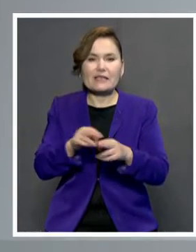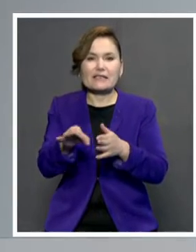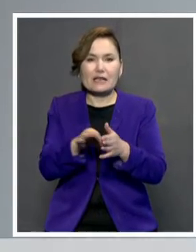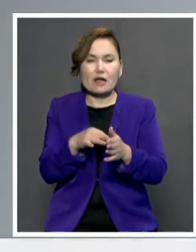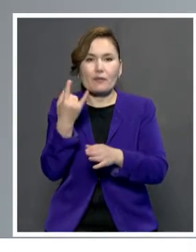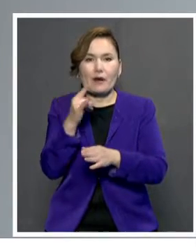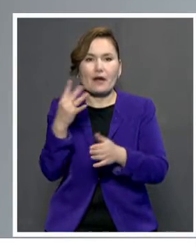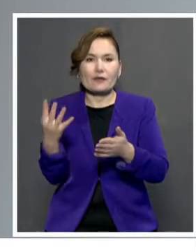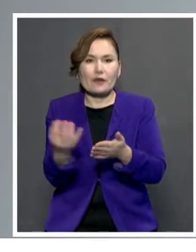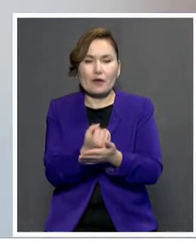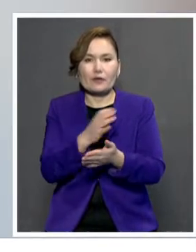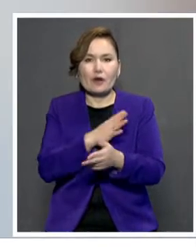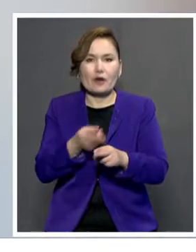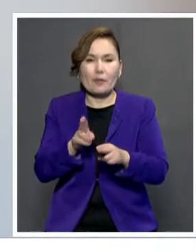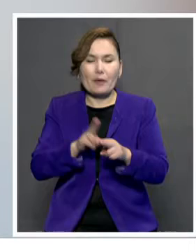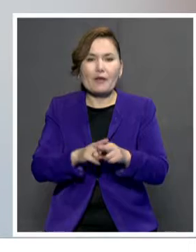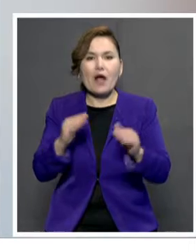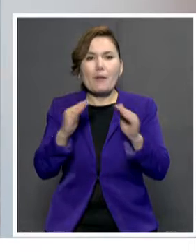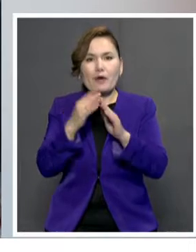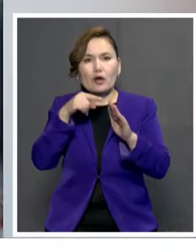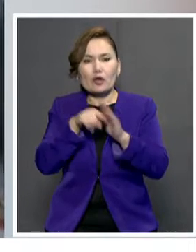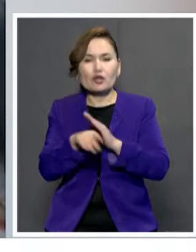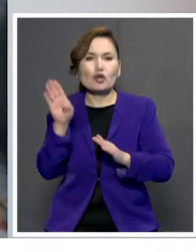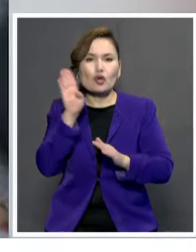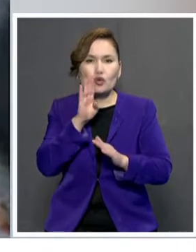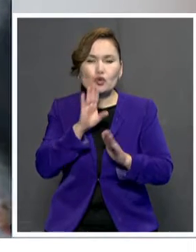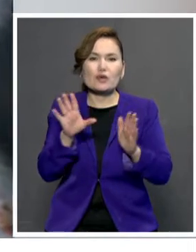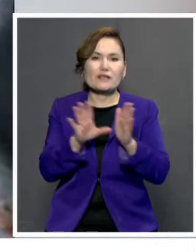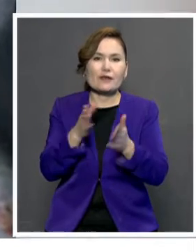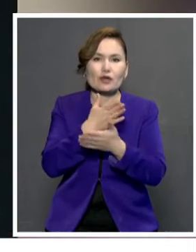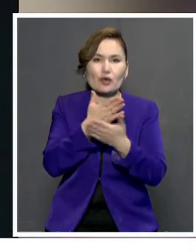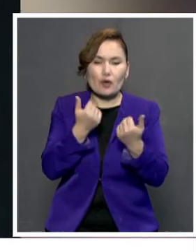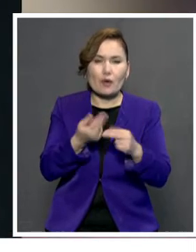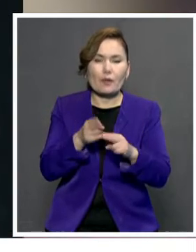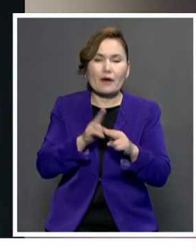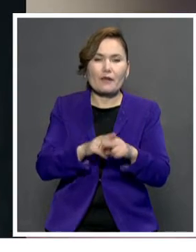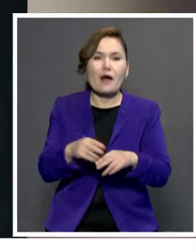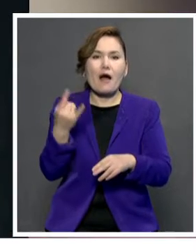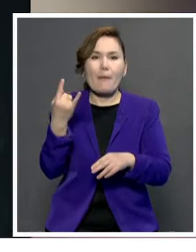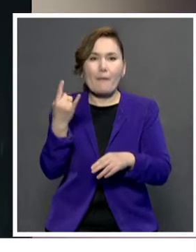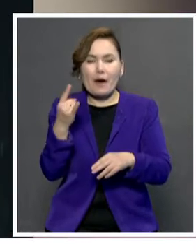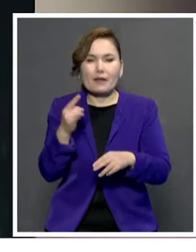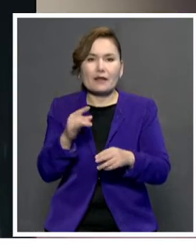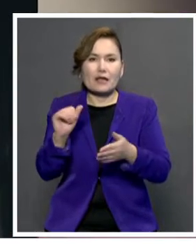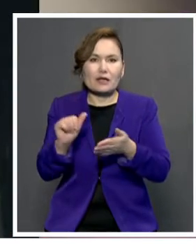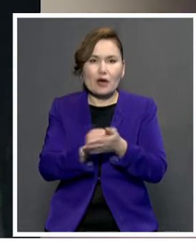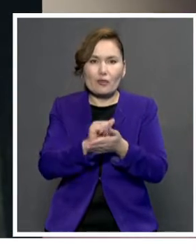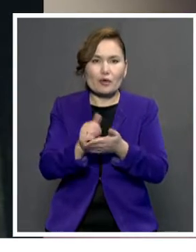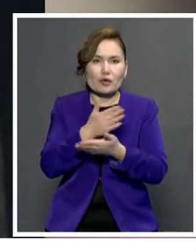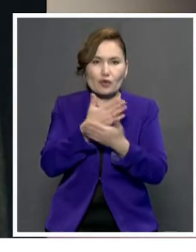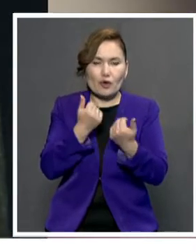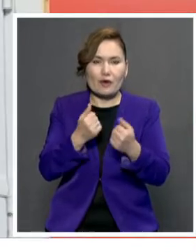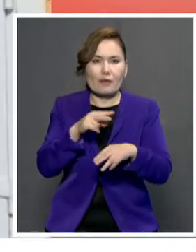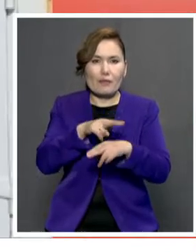әбден тоңған, баспанада су да жарықта жоқ. Полиция баланың туу туралы куәлігі жоқ екенін анықтады.